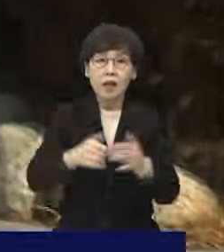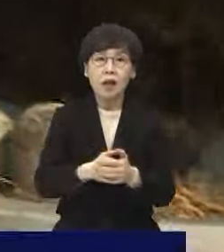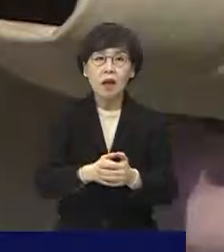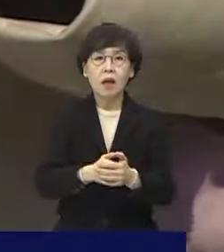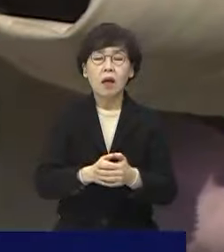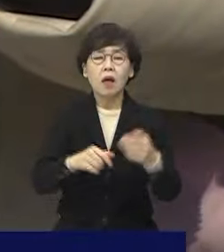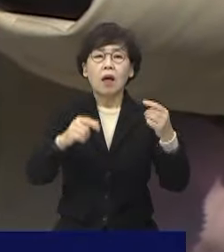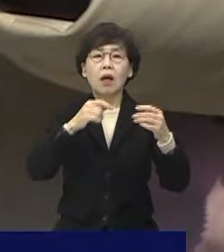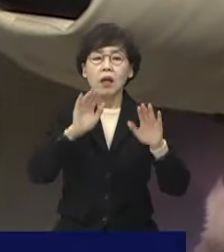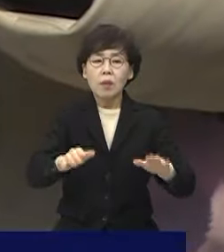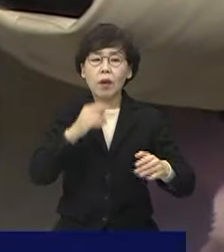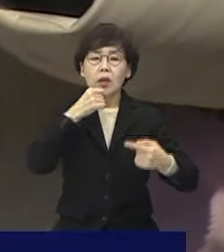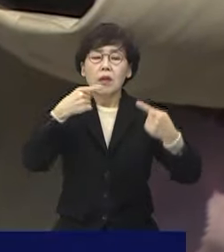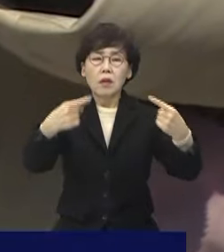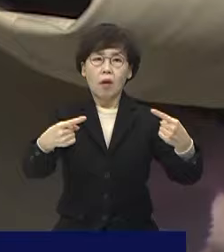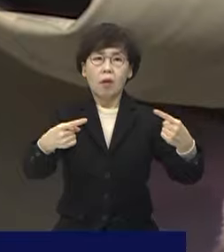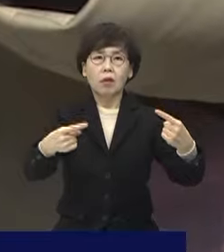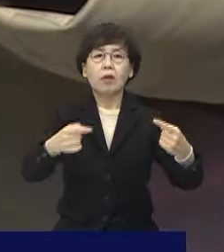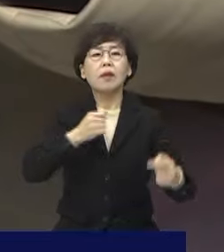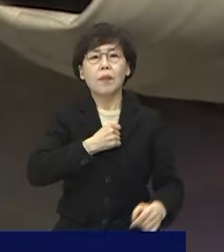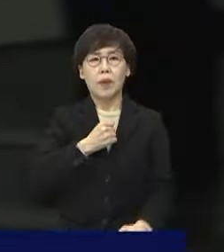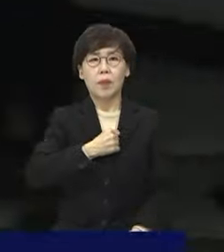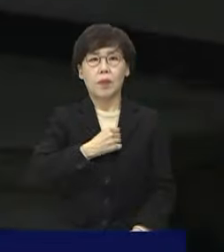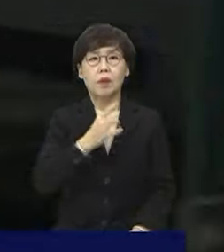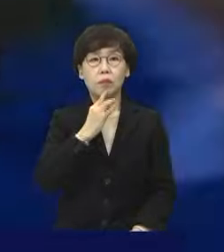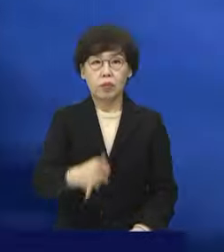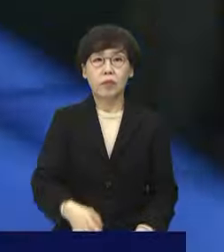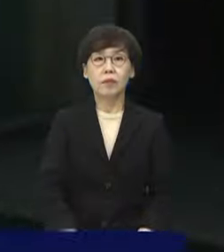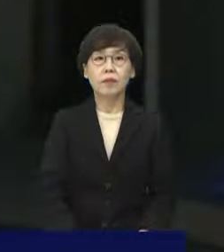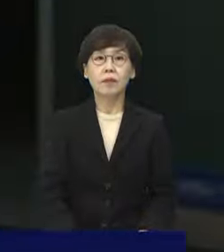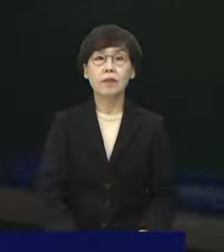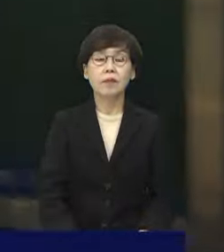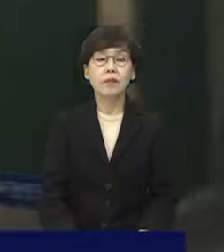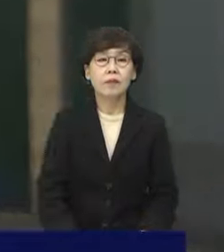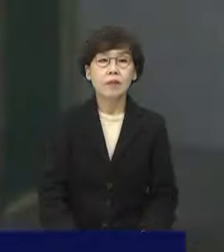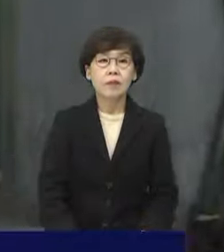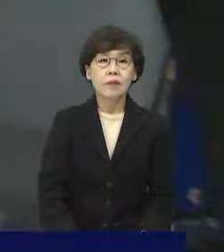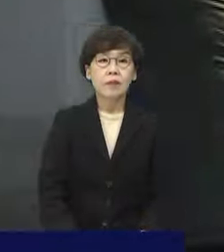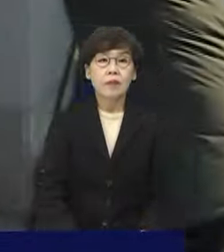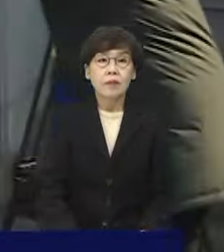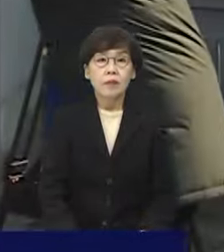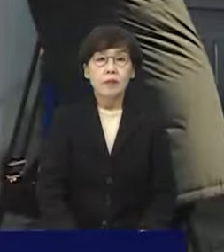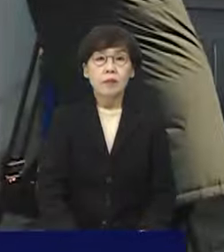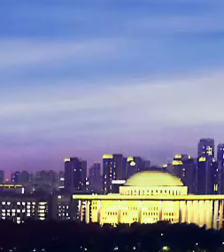다가오는 이번 설 명절은 막막하기만 합니다. TBC 한윤호입니다.